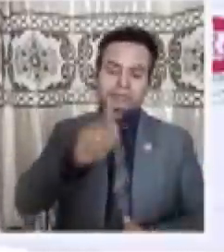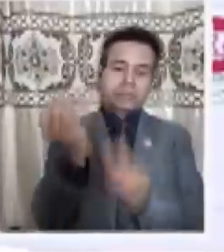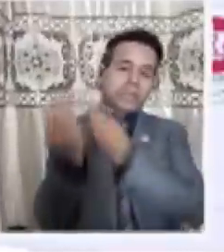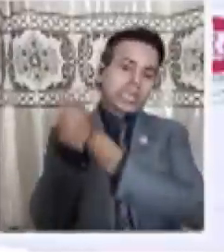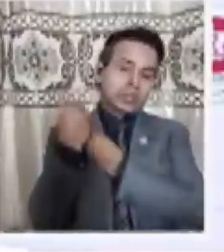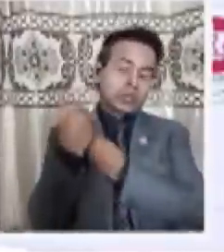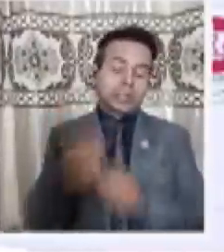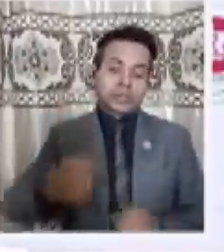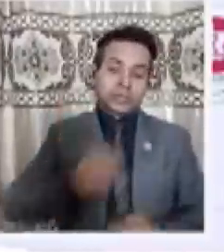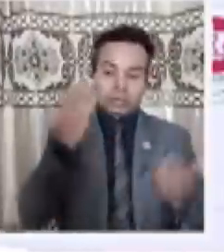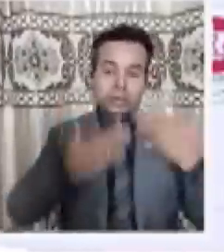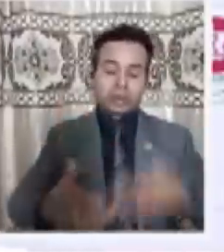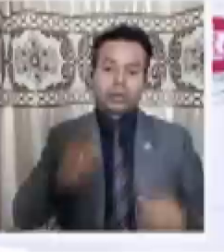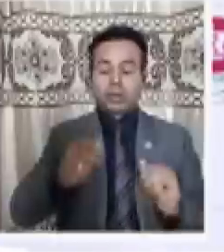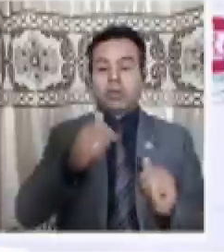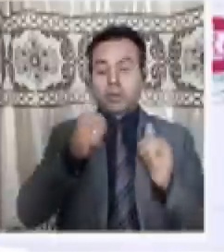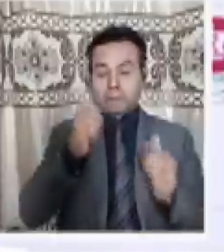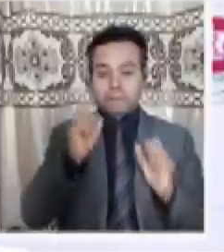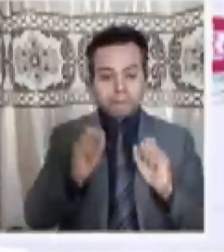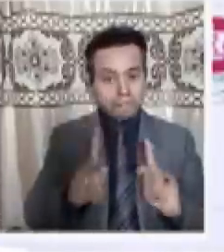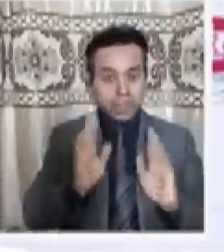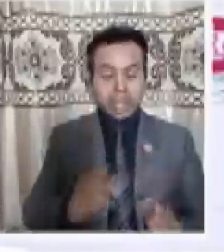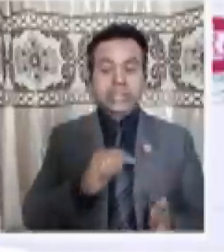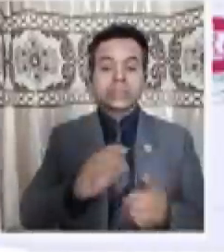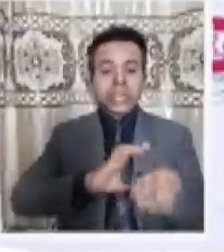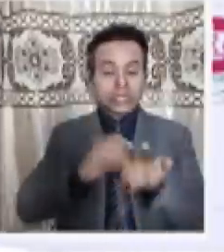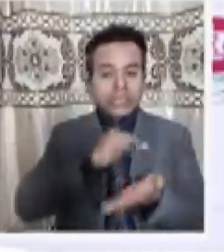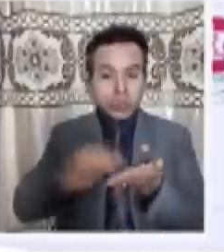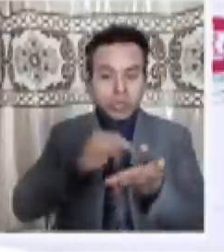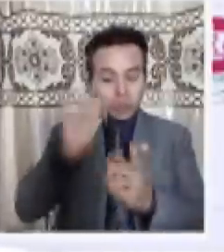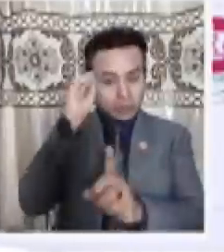সুরক্ষিত থাকার জন্য যে পন্থাগুলো আমরা প্রতিদিন বলি, আজও বলবো,